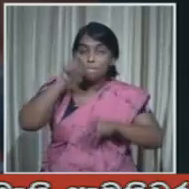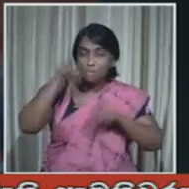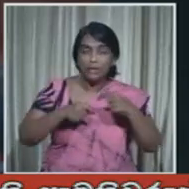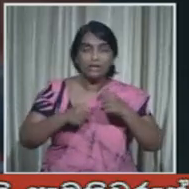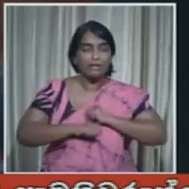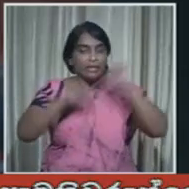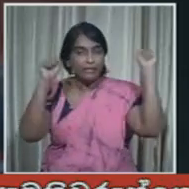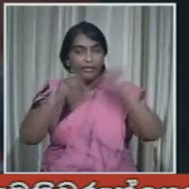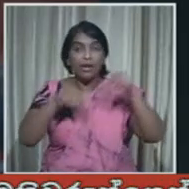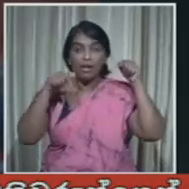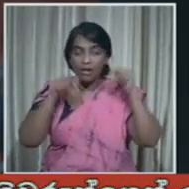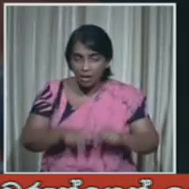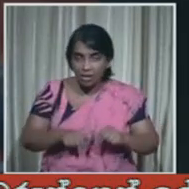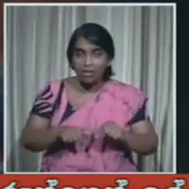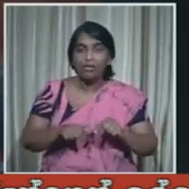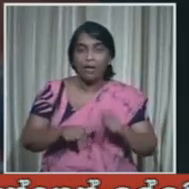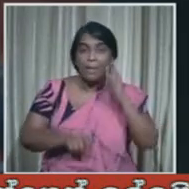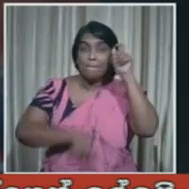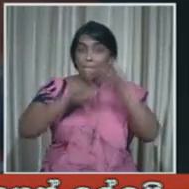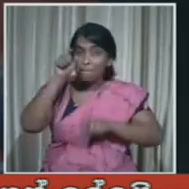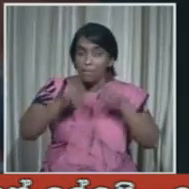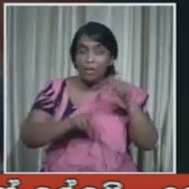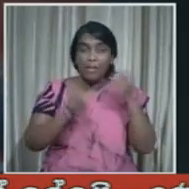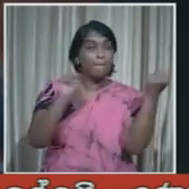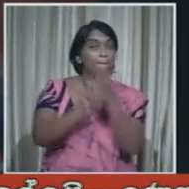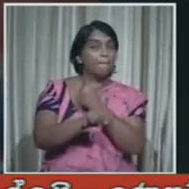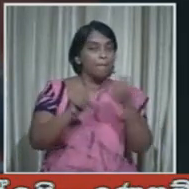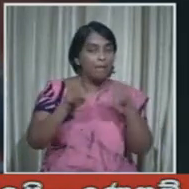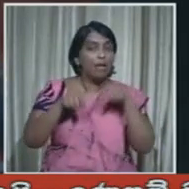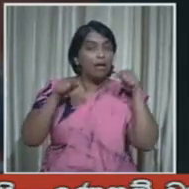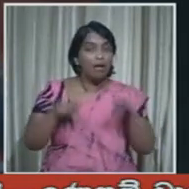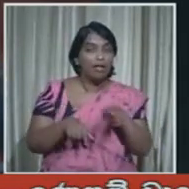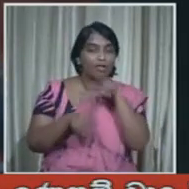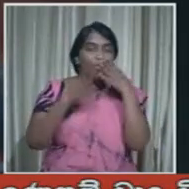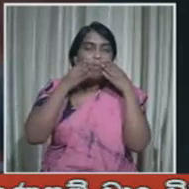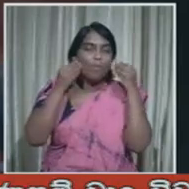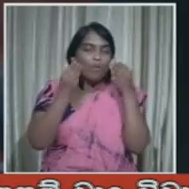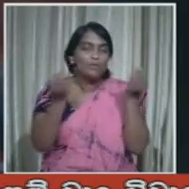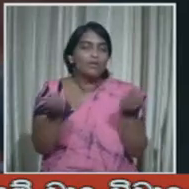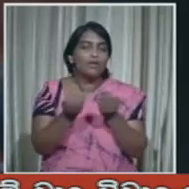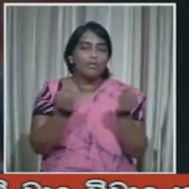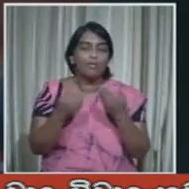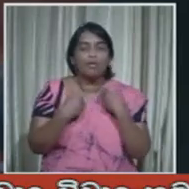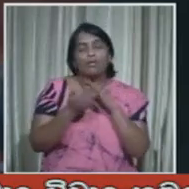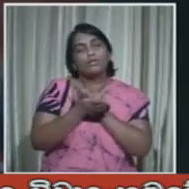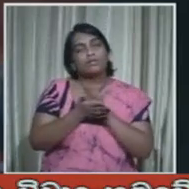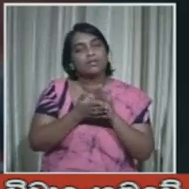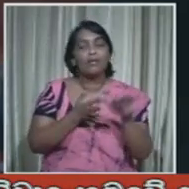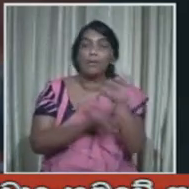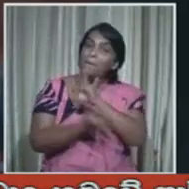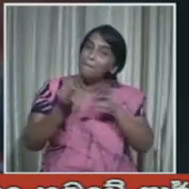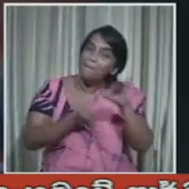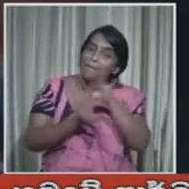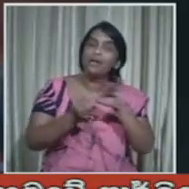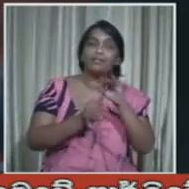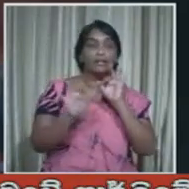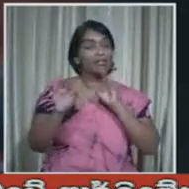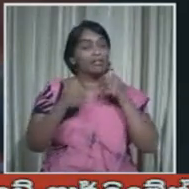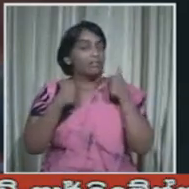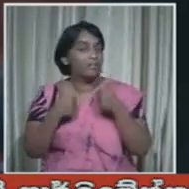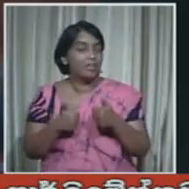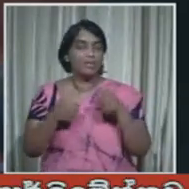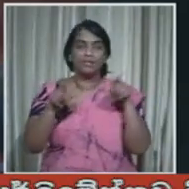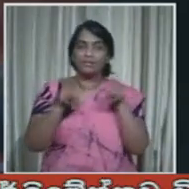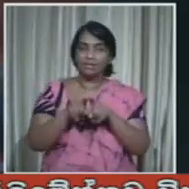හමුවේ ජනතාවගේ බලපෑම හමුවේ අද පූස්පටව් අද කිනෝ සාමය ප්‍රජාතන්ත්‍රවාදය යහපත් කරන්නේ